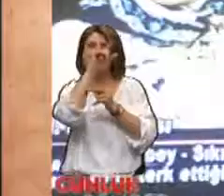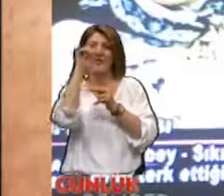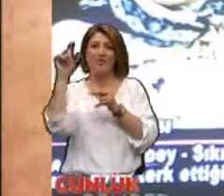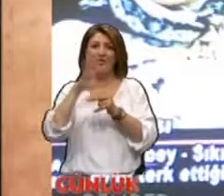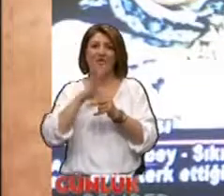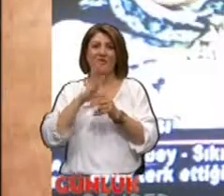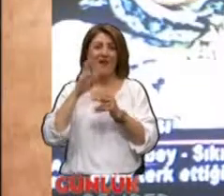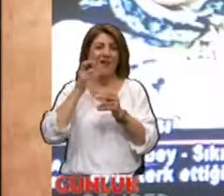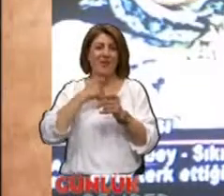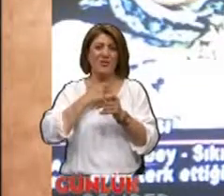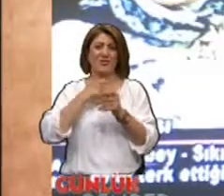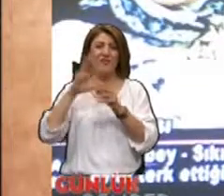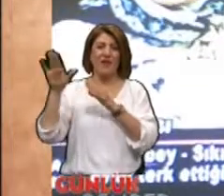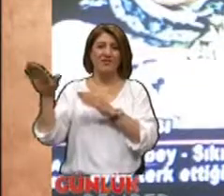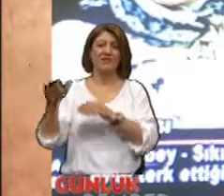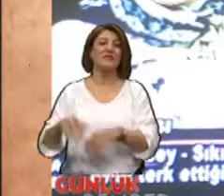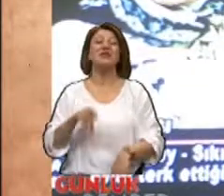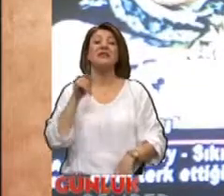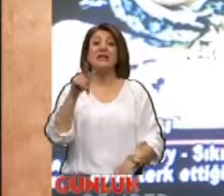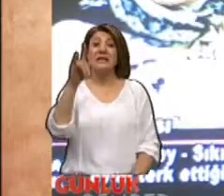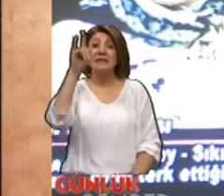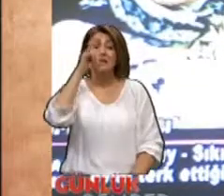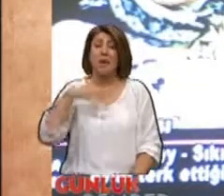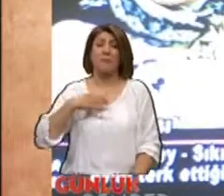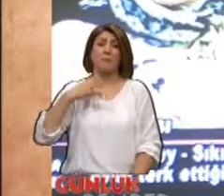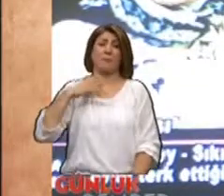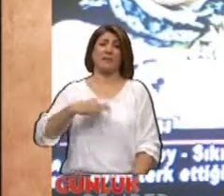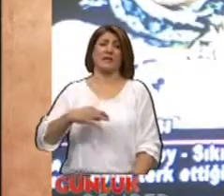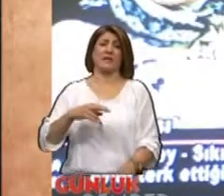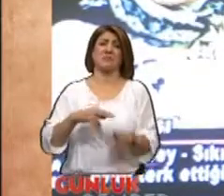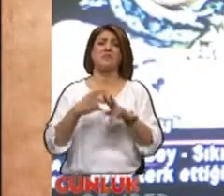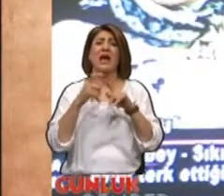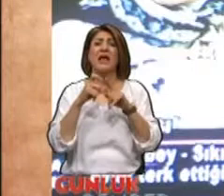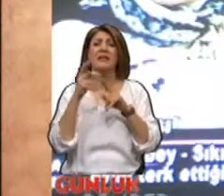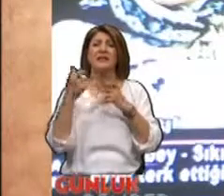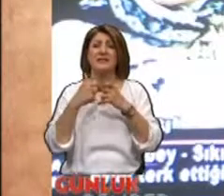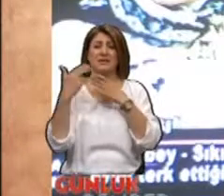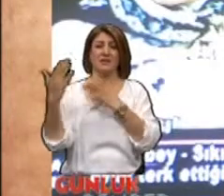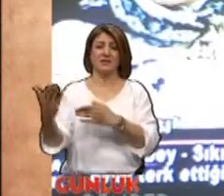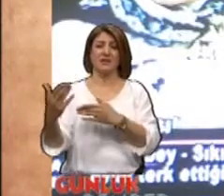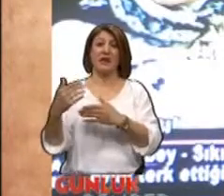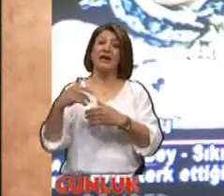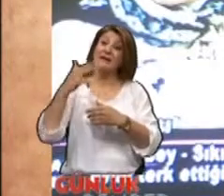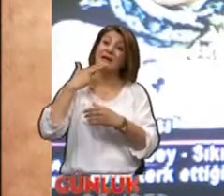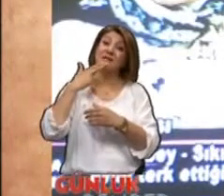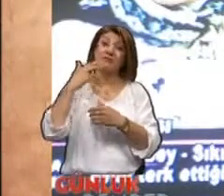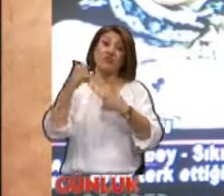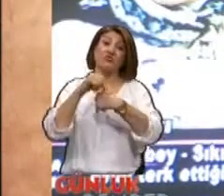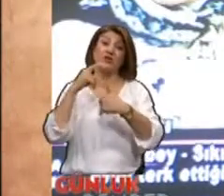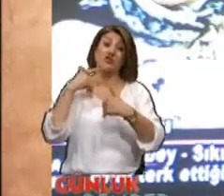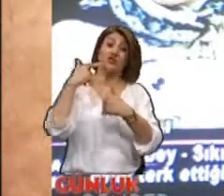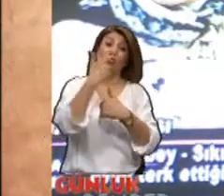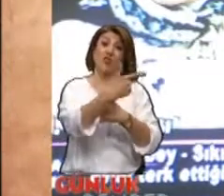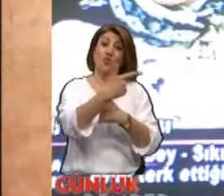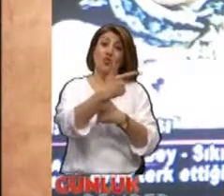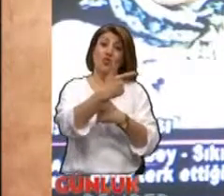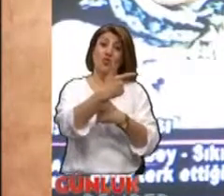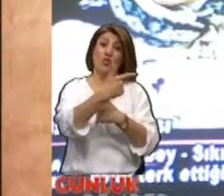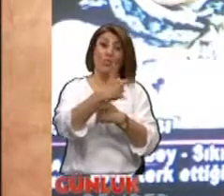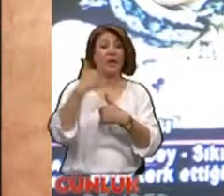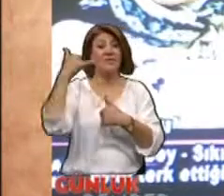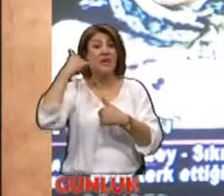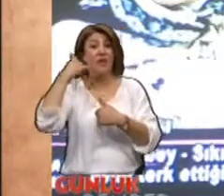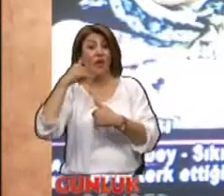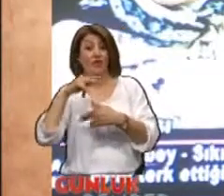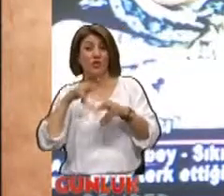yazıyordu. Senin kıskançlıklarından bıktım Kadir. Diyor kadın. Ama kadın kocasına söylüyor. Kadir de telefonda.